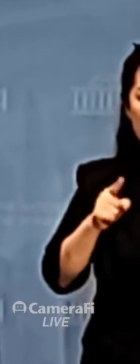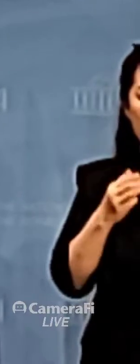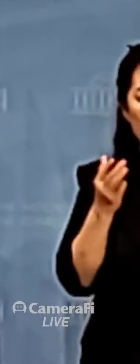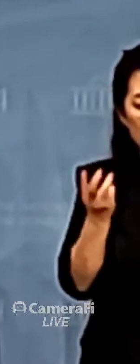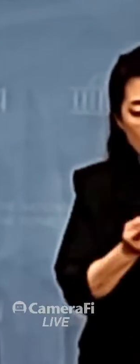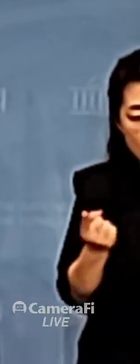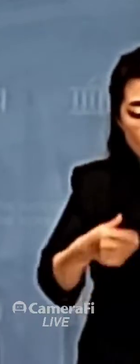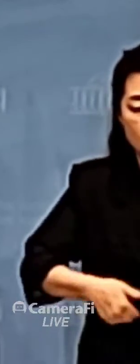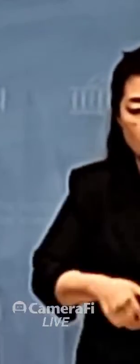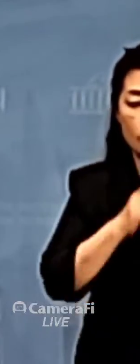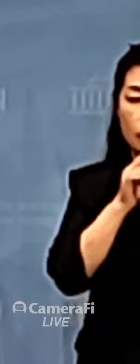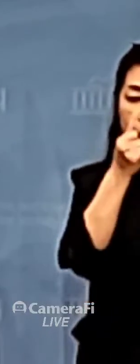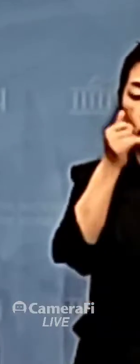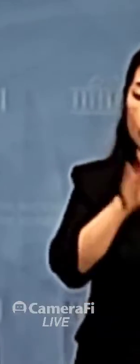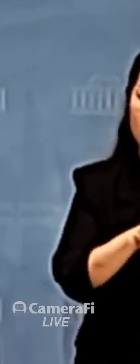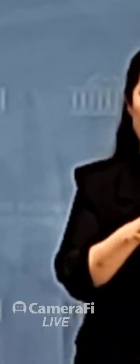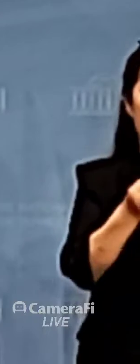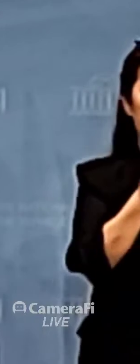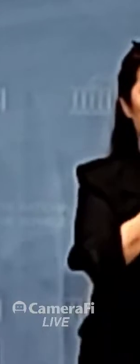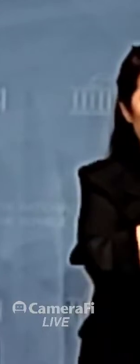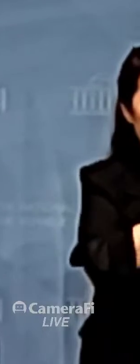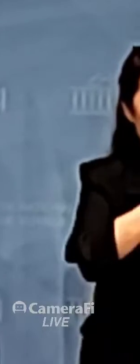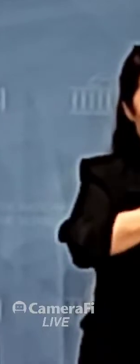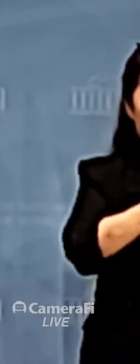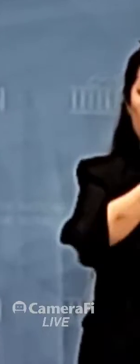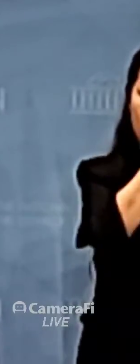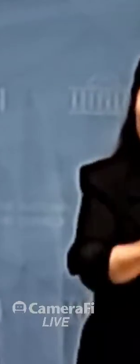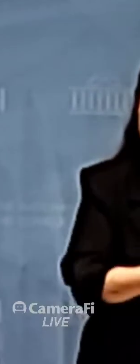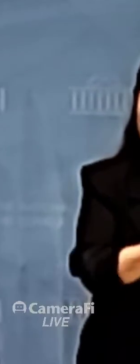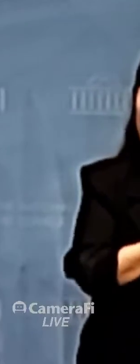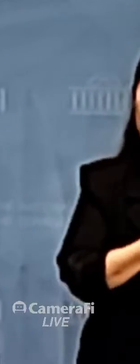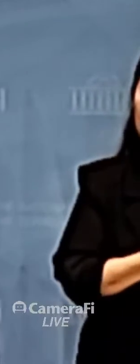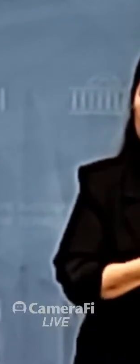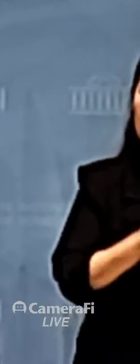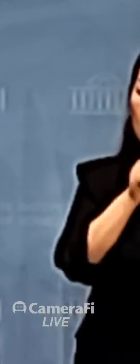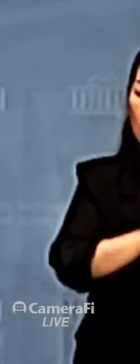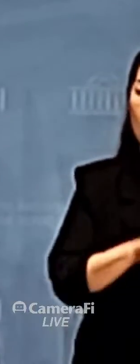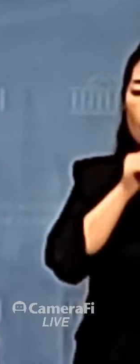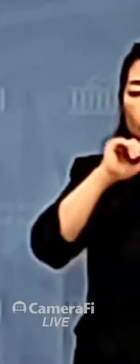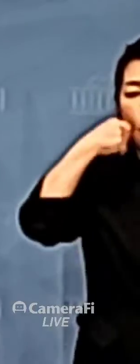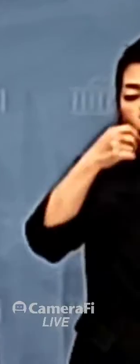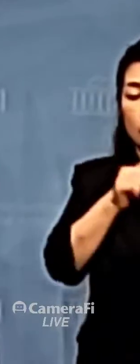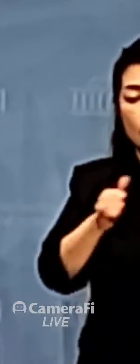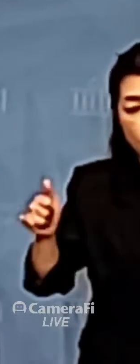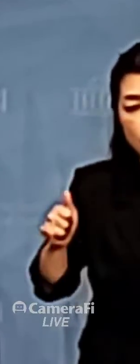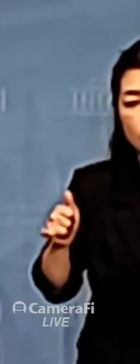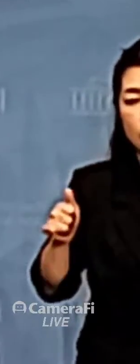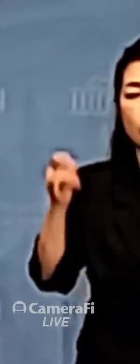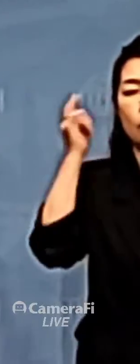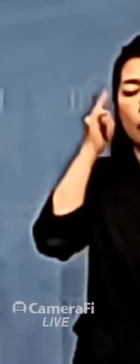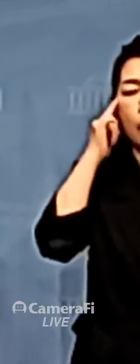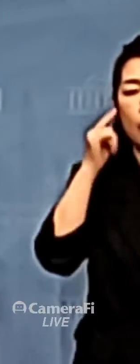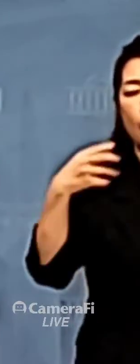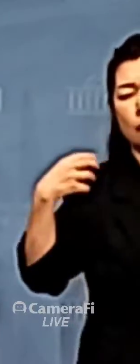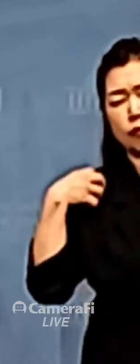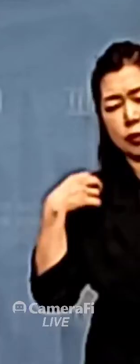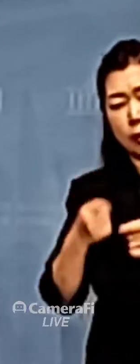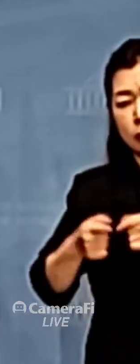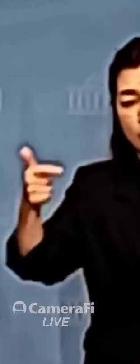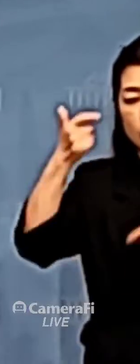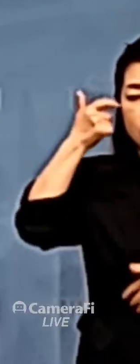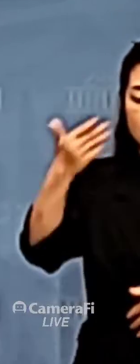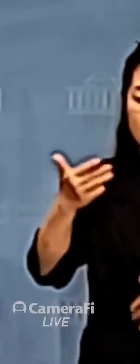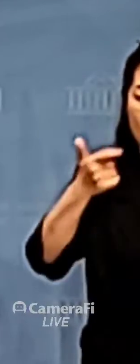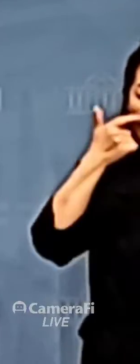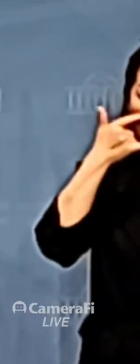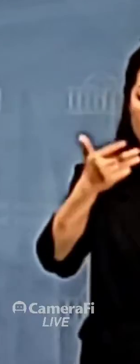있습니다 왜 불량 감수 그 짐을 지지 않는데 썩 인과 동 4층 많이 부담을 안아야 하는 지